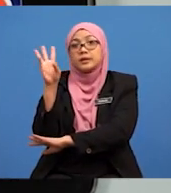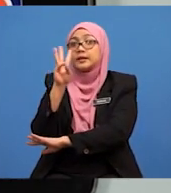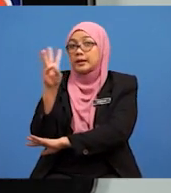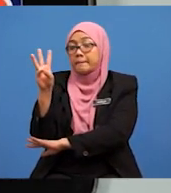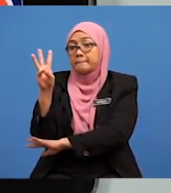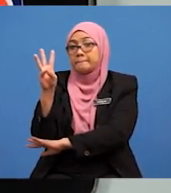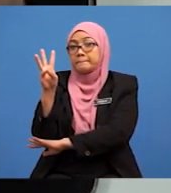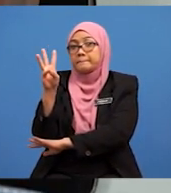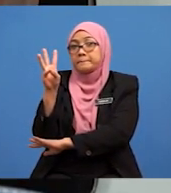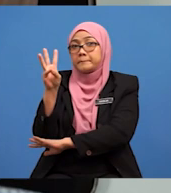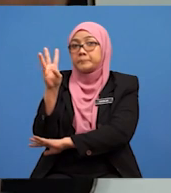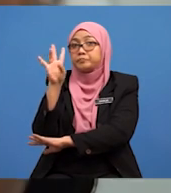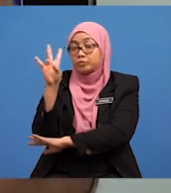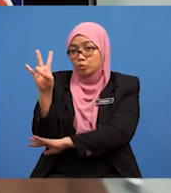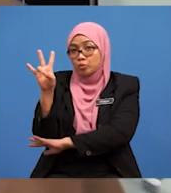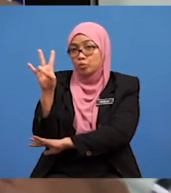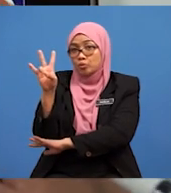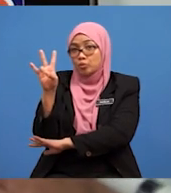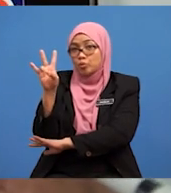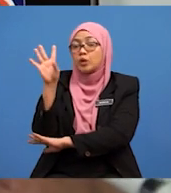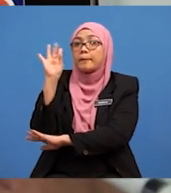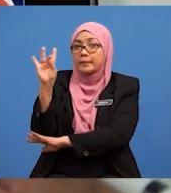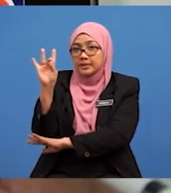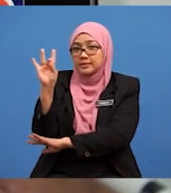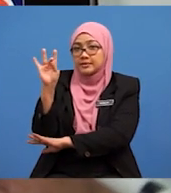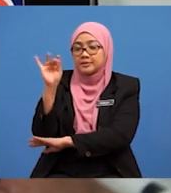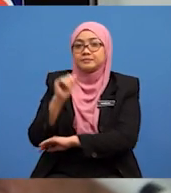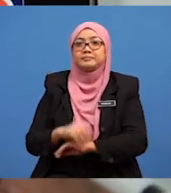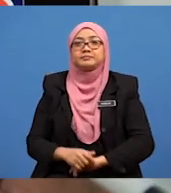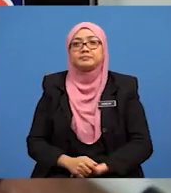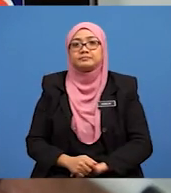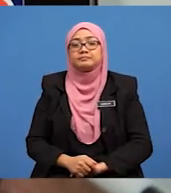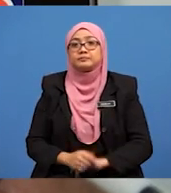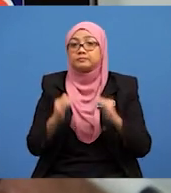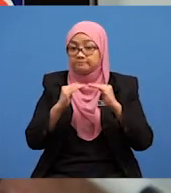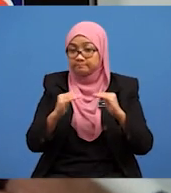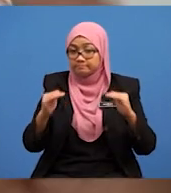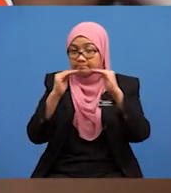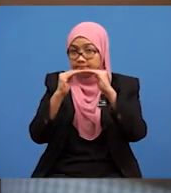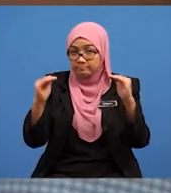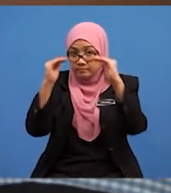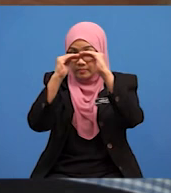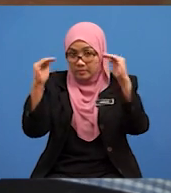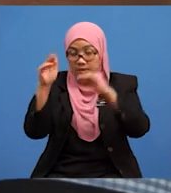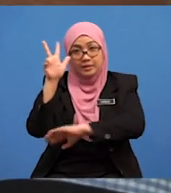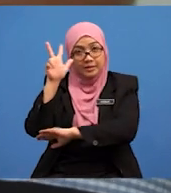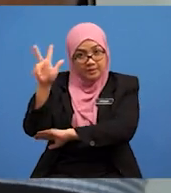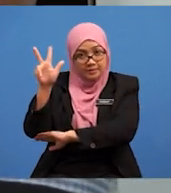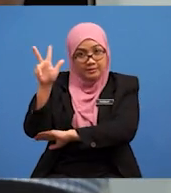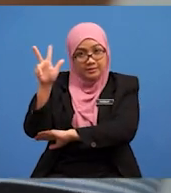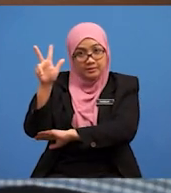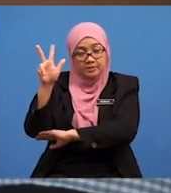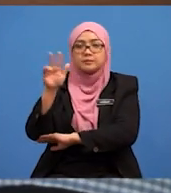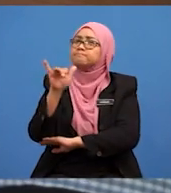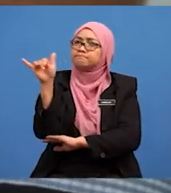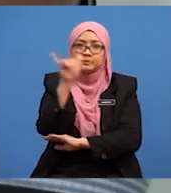7, 8. Dan di petala ketiga, bilangan elektron maksimum yang diisi juga 8.